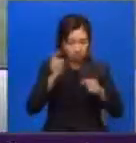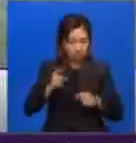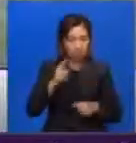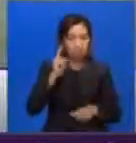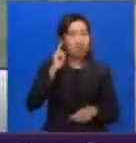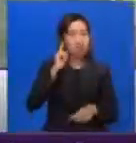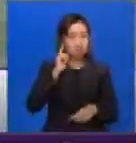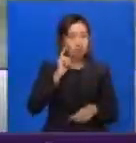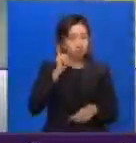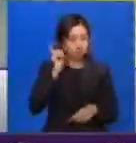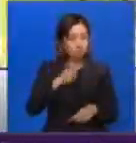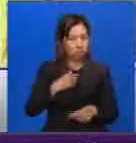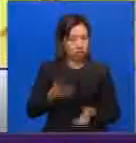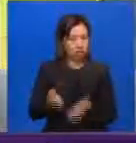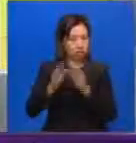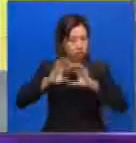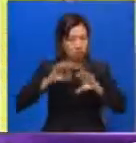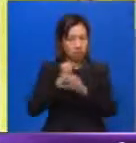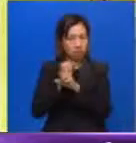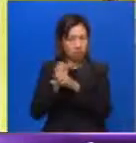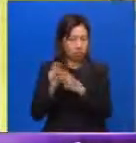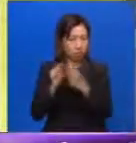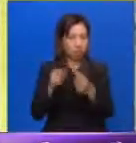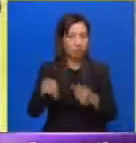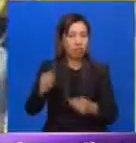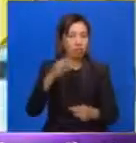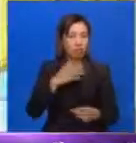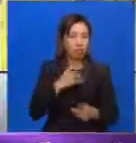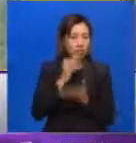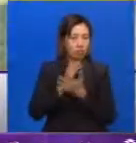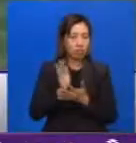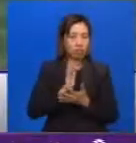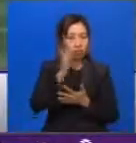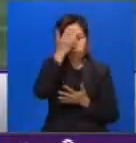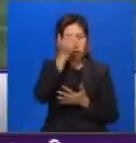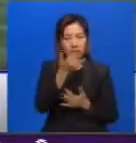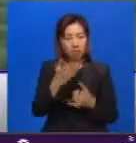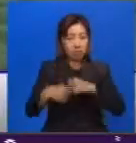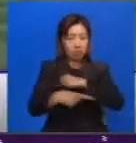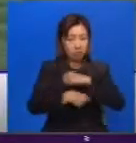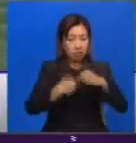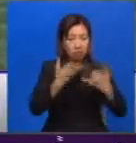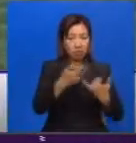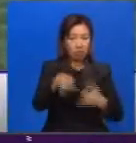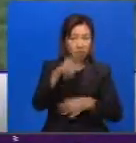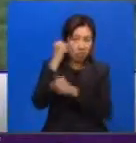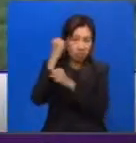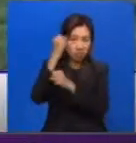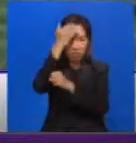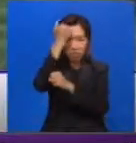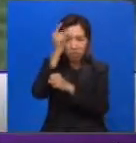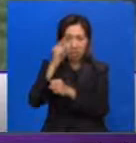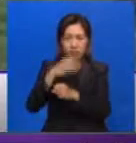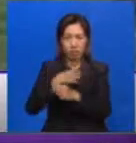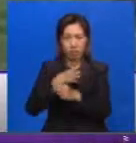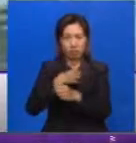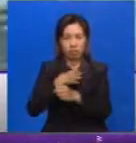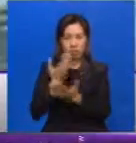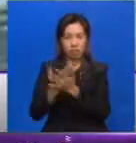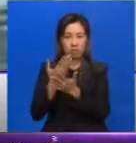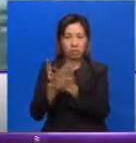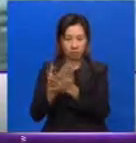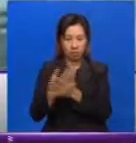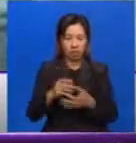นำชาวนาเป็นตัวประกันเพื่อเคลื่อนไหวเพราะว่าประเด็นหลักของชาวนาที่ออกมาเคลื่อนไหวอยู่ในขณะนี้คือต้องการเงินค่าจำนำข้าวเท่านั้น